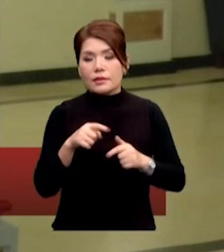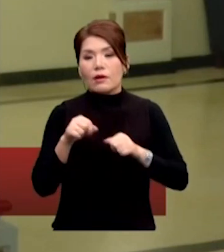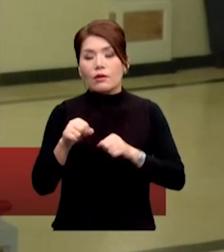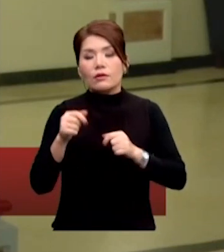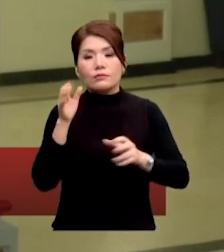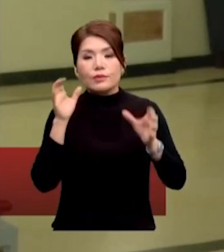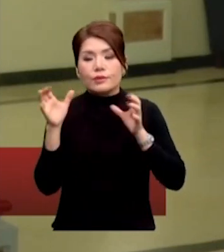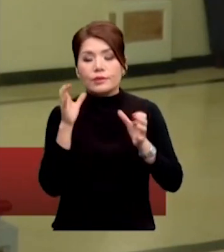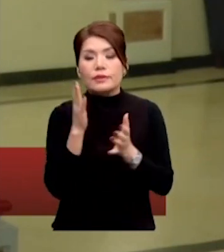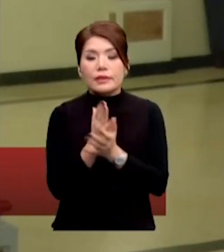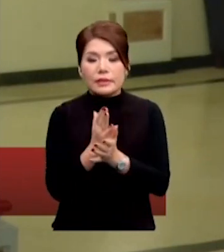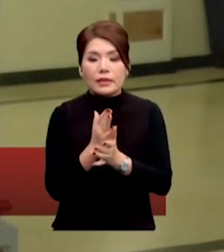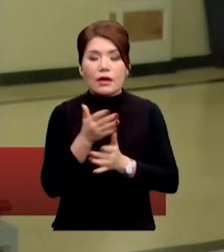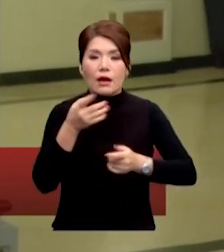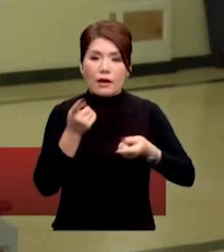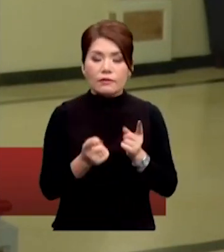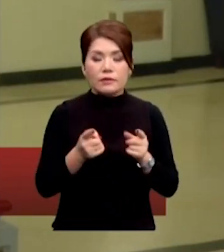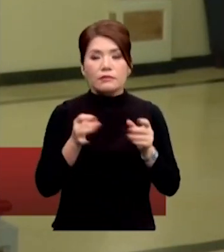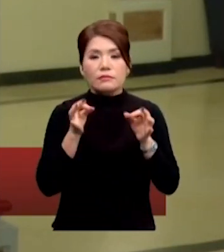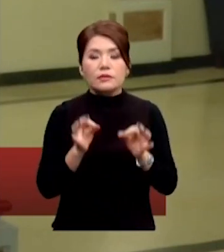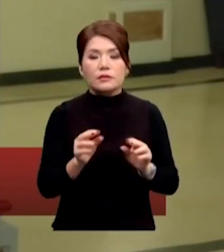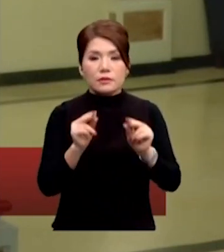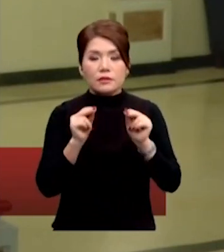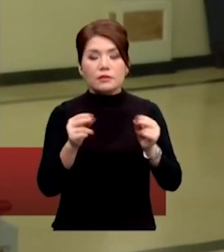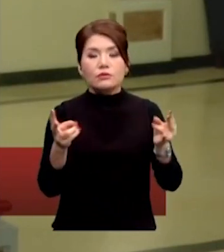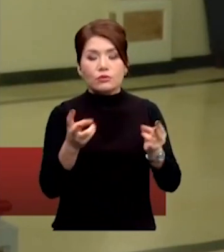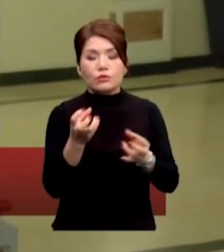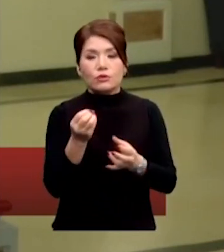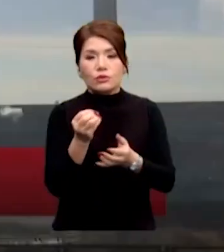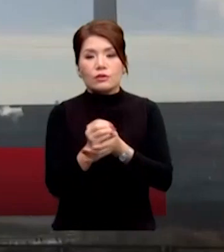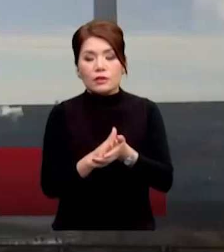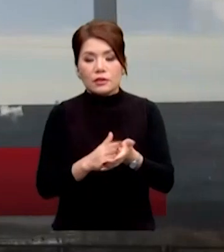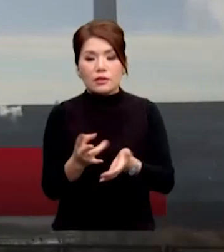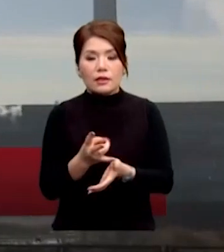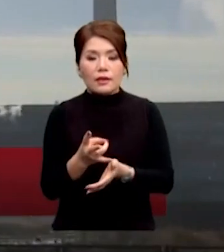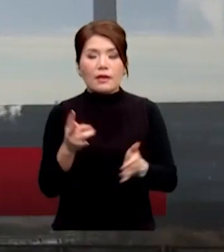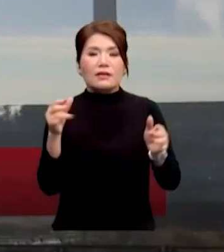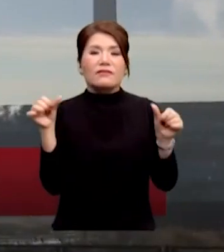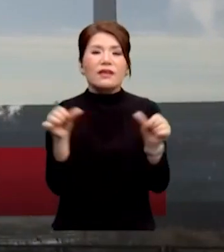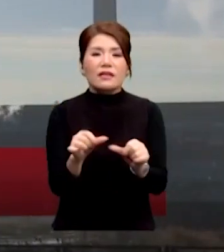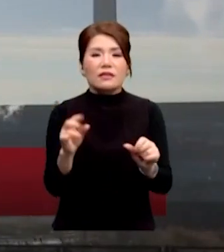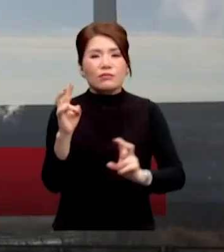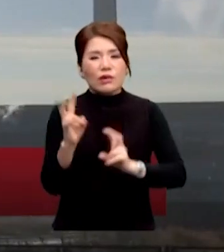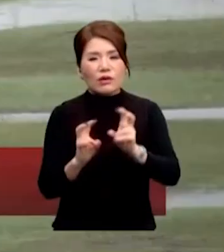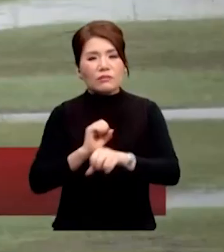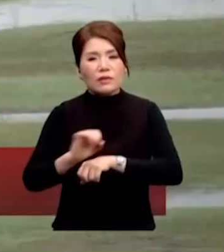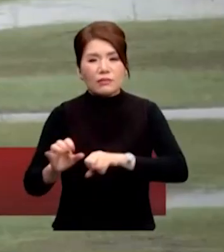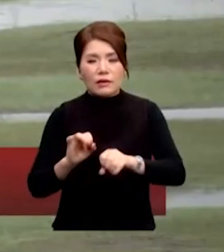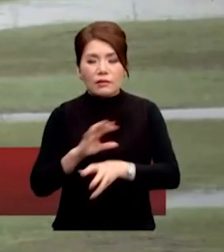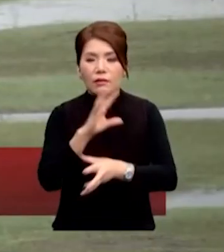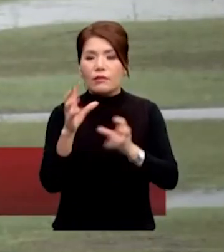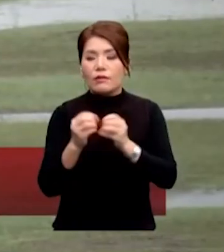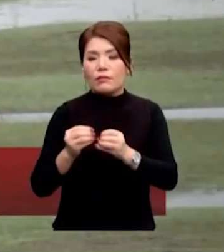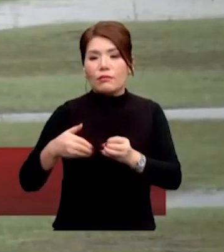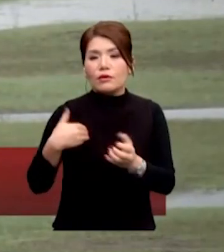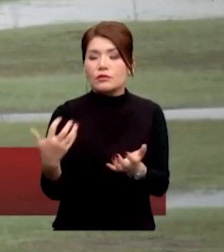тыңдаулар. Олардың формалын өтеуі. Бұл жөнінде де әлде де жұмыстар жасауымыз керек. Зиянды шығындыларды азайтуда жақсы нәтижеге қол